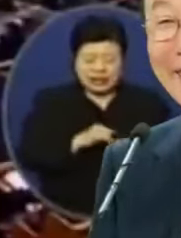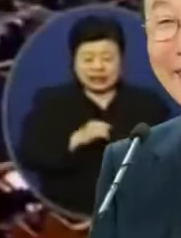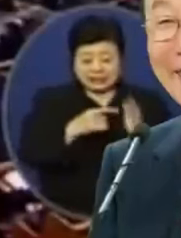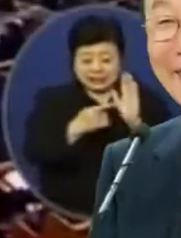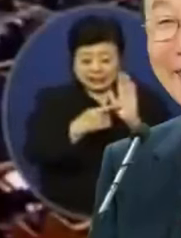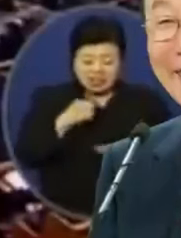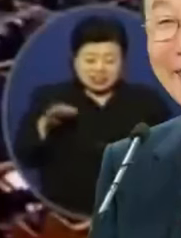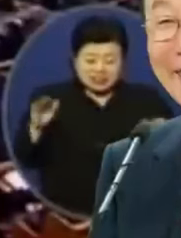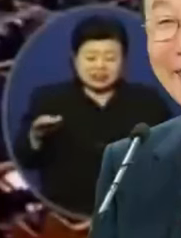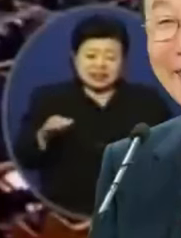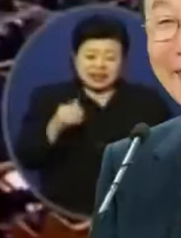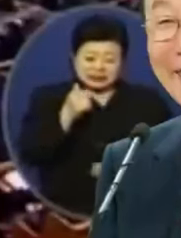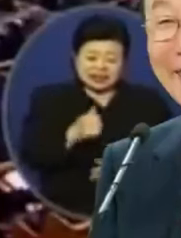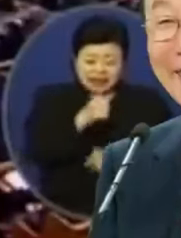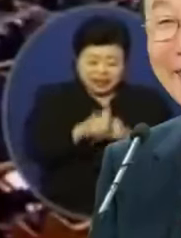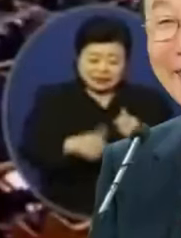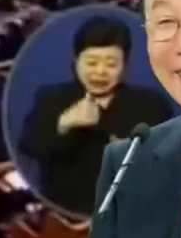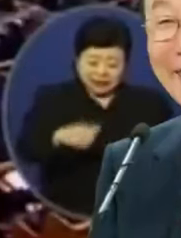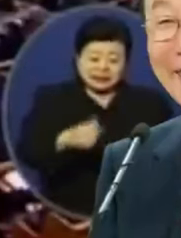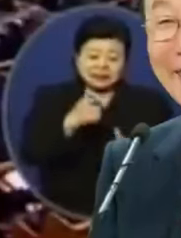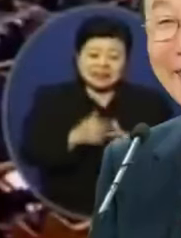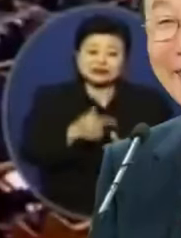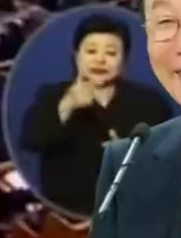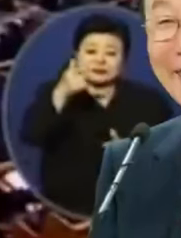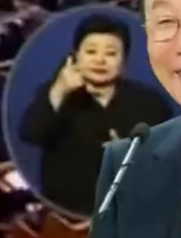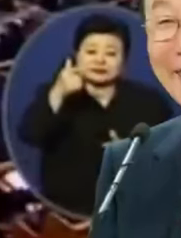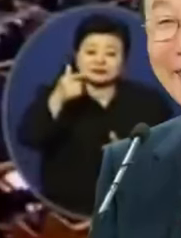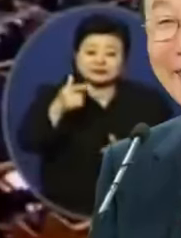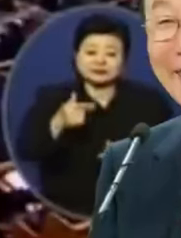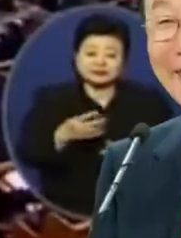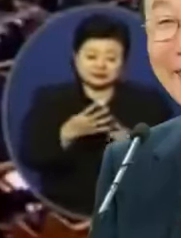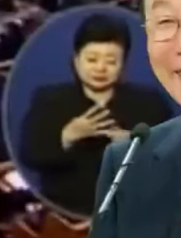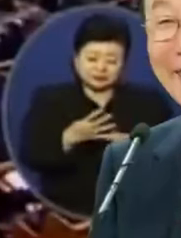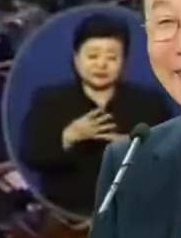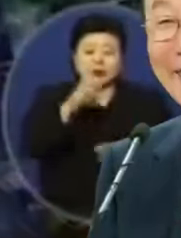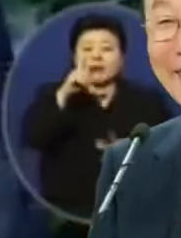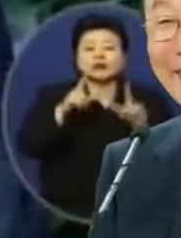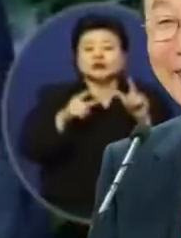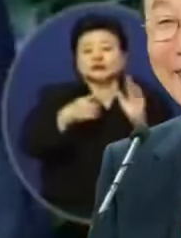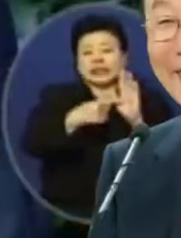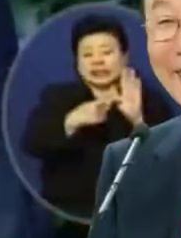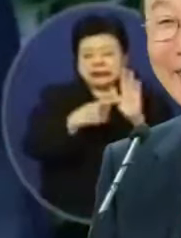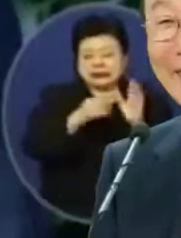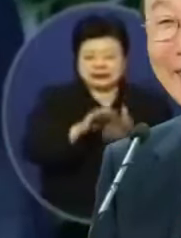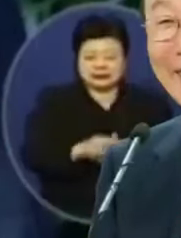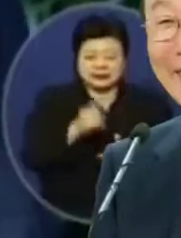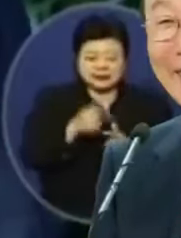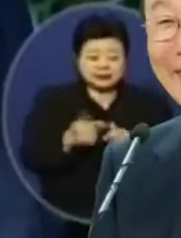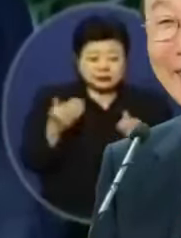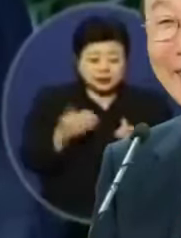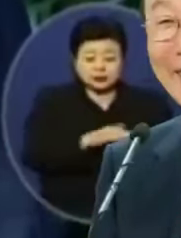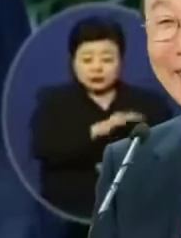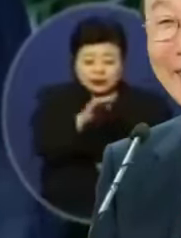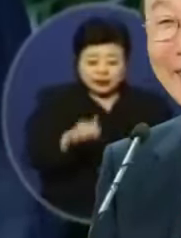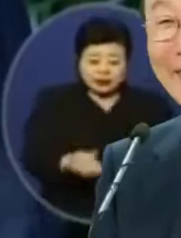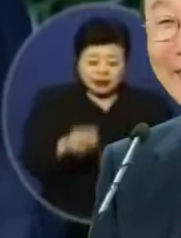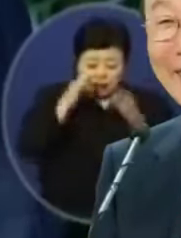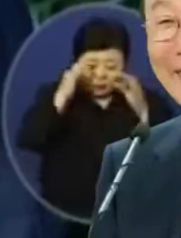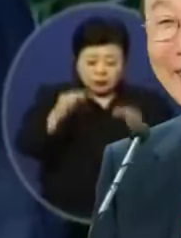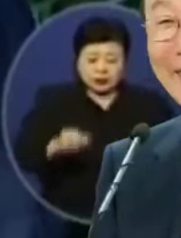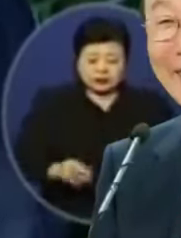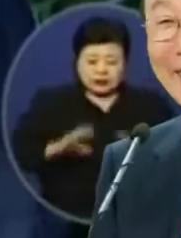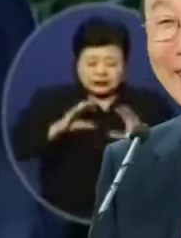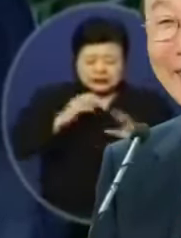나타나신 하나님의 아들은 다 예수님이 그런 모습으로 나타난 것입니다. 예수님께서 우리에게도 볼지어다